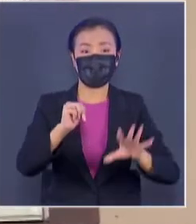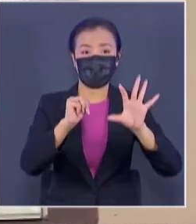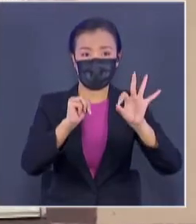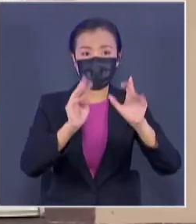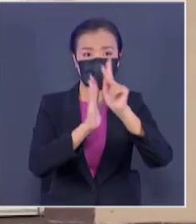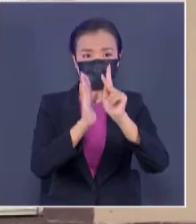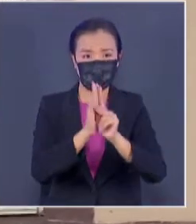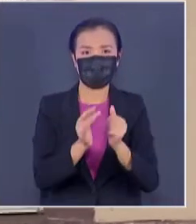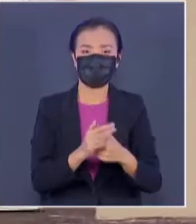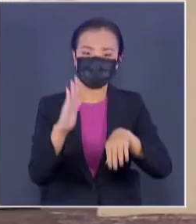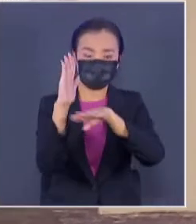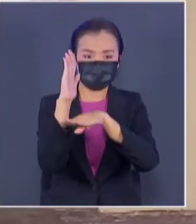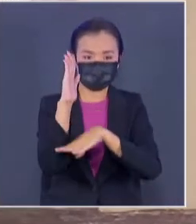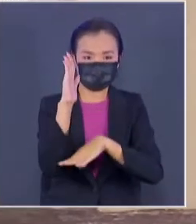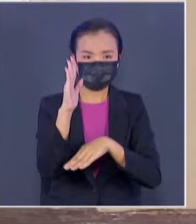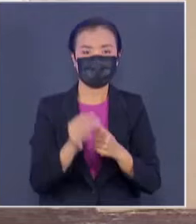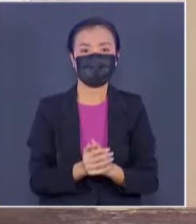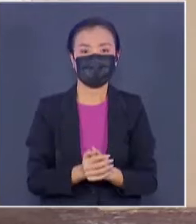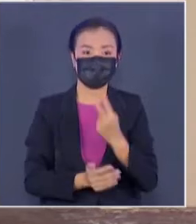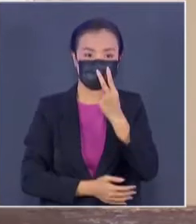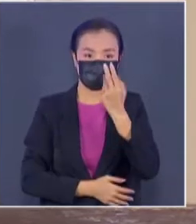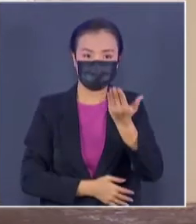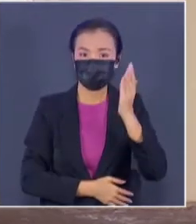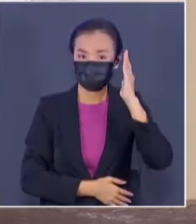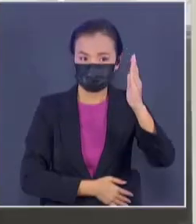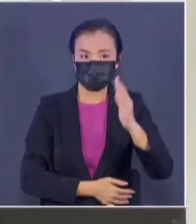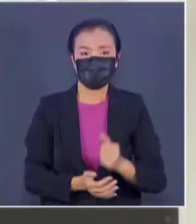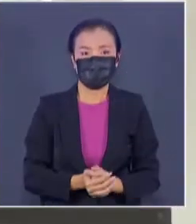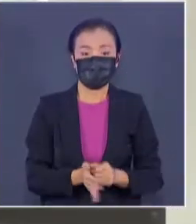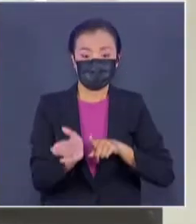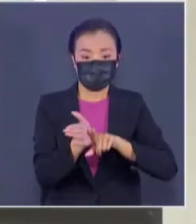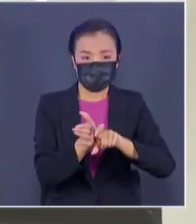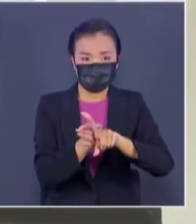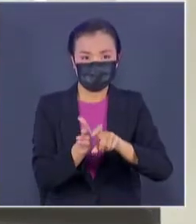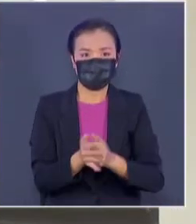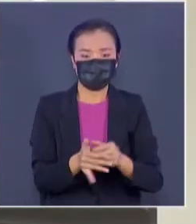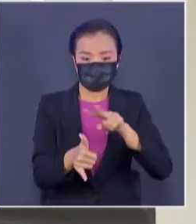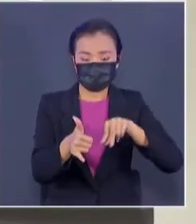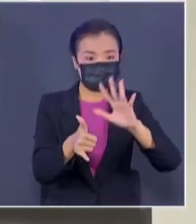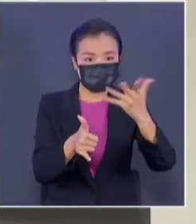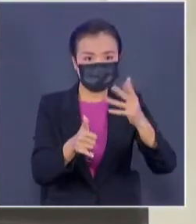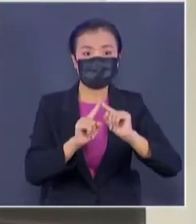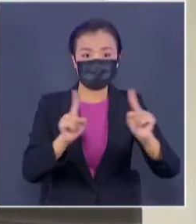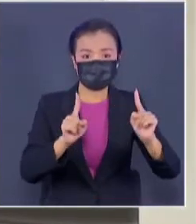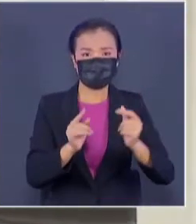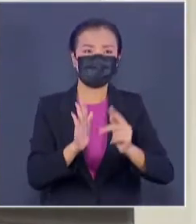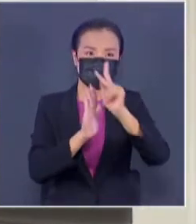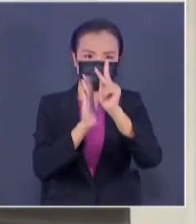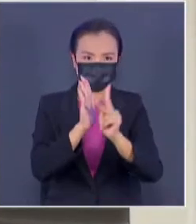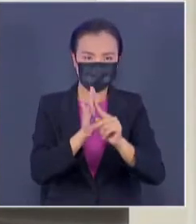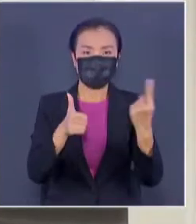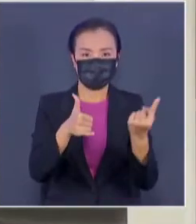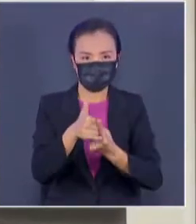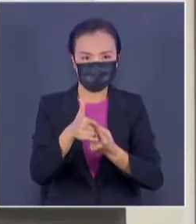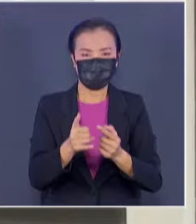อันนี้ก็ต้องว่ากันไปตามกฎหมายก็เดี๋ยวจะต้องติดตามกันไปเรื่องของเชื้อ ตรวจไม่เจอแล้วแต่เรื่องของกฎหมายก็ต้องรับโทษ